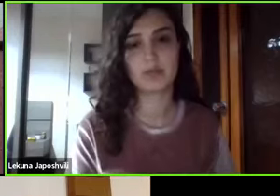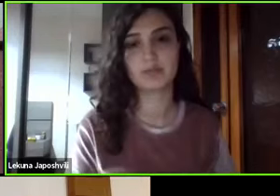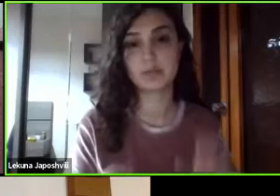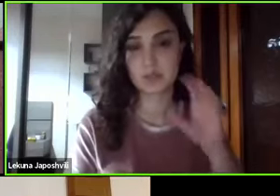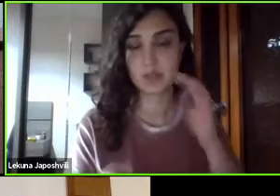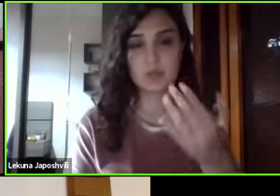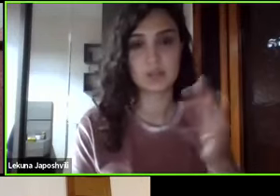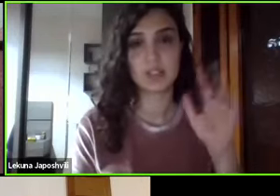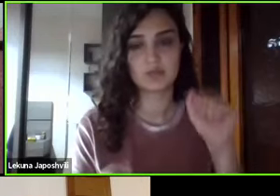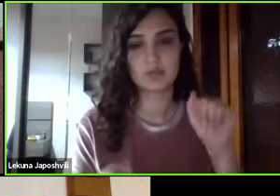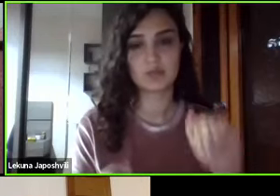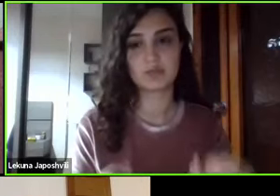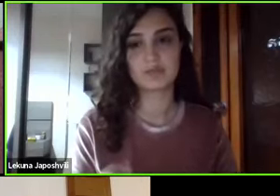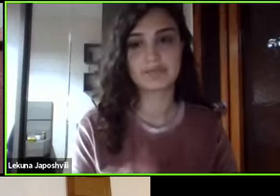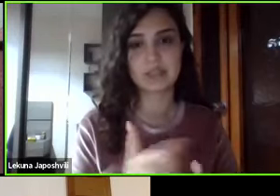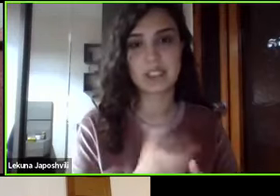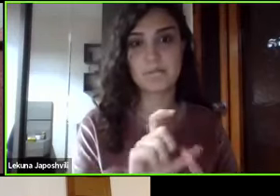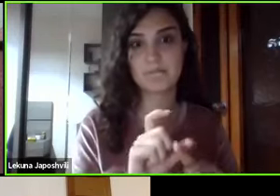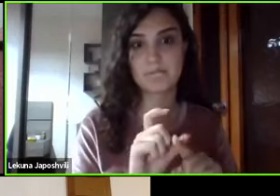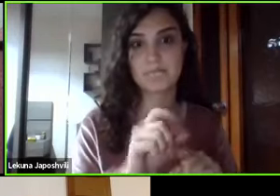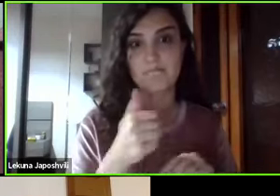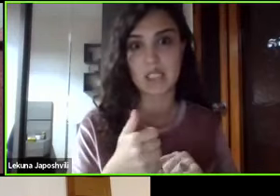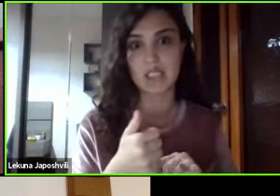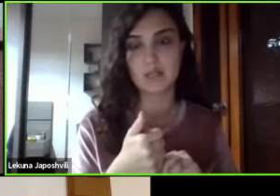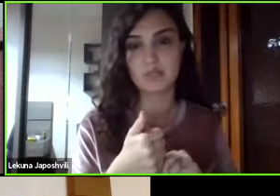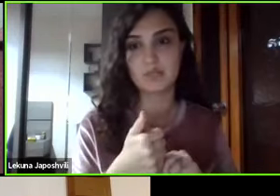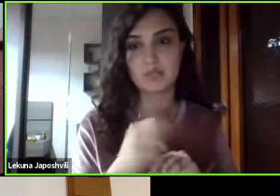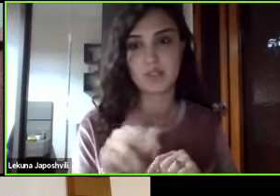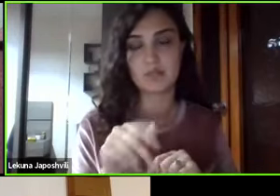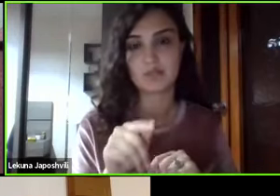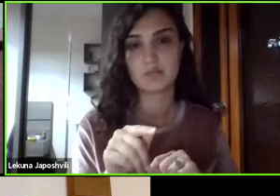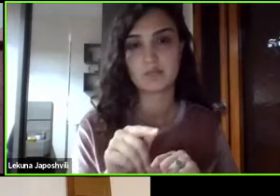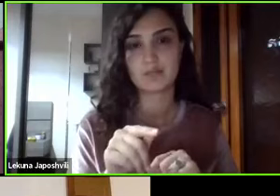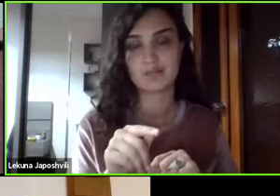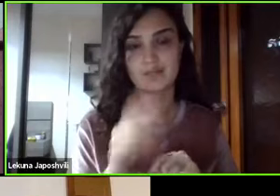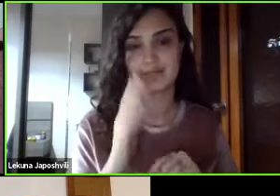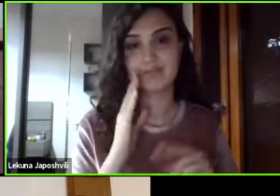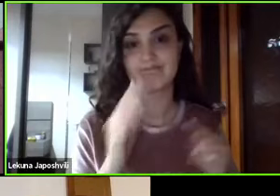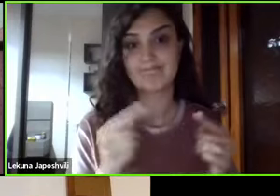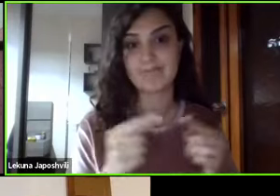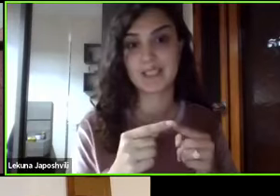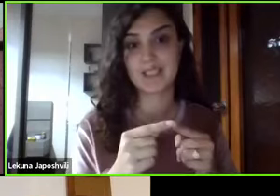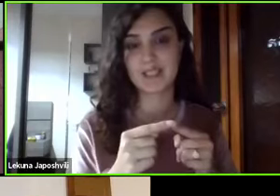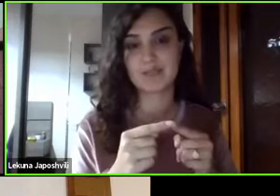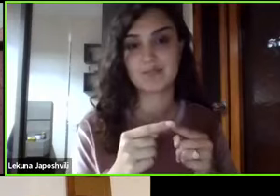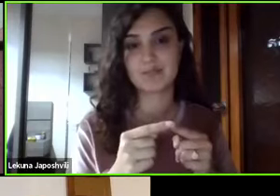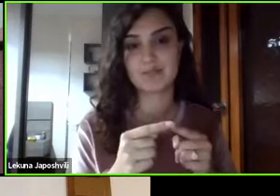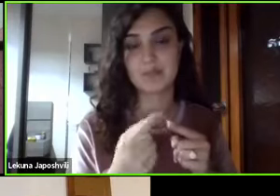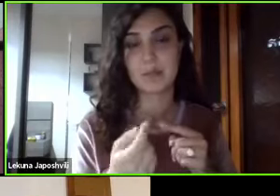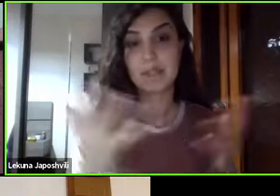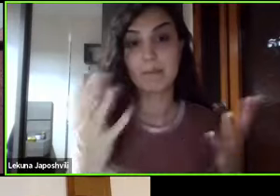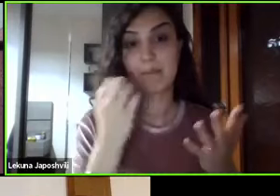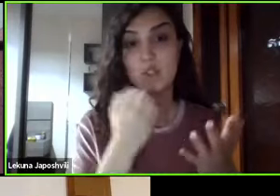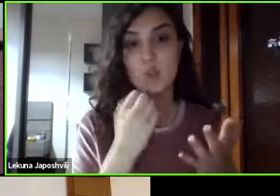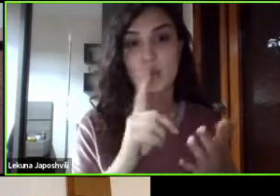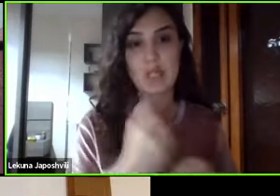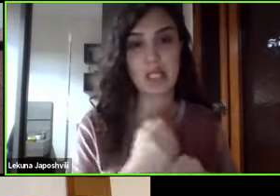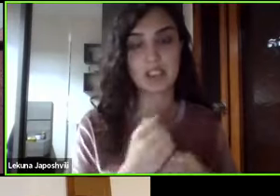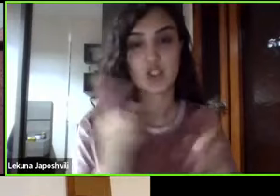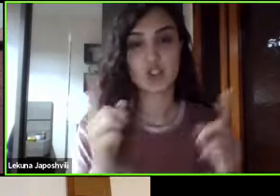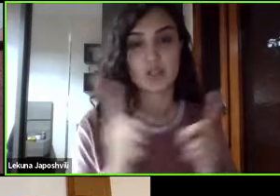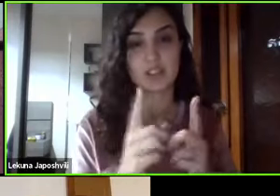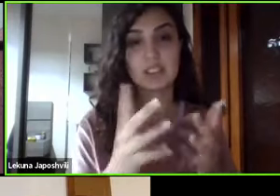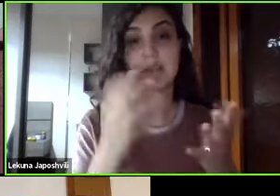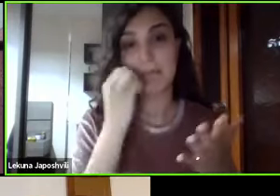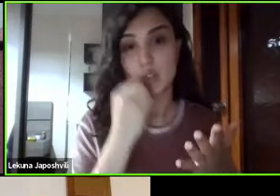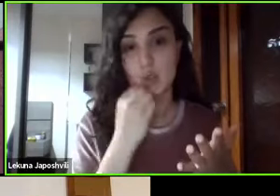მსმენელებს ძალიან კარგი და მართლაც დიდი მადლობა, რომ მოაწყვეთ ეს შეხვედრა. დიდი